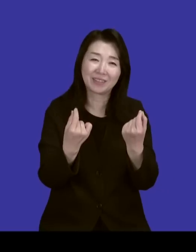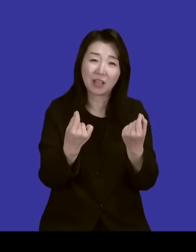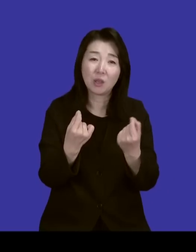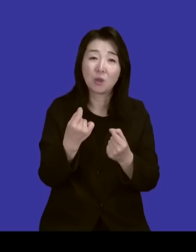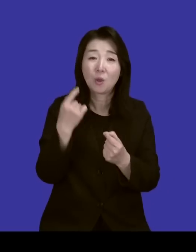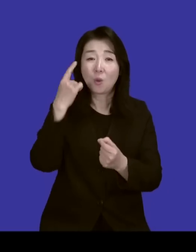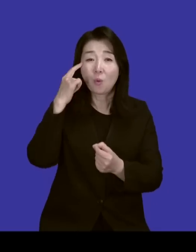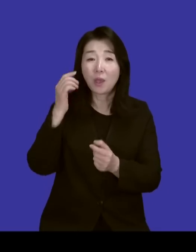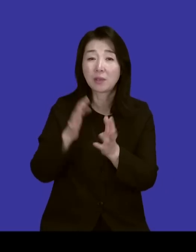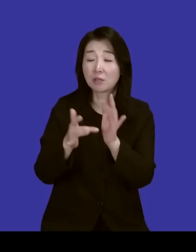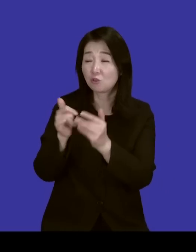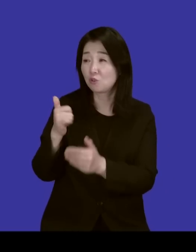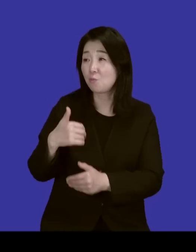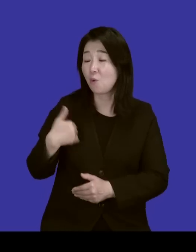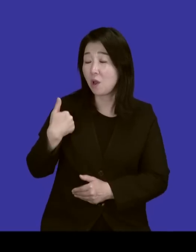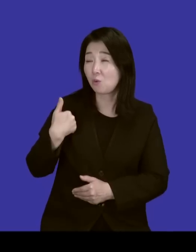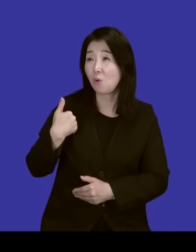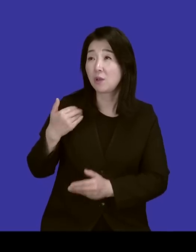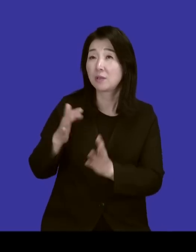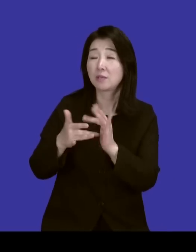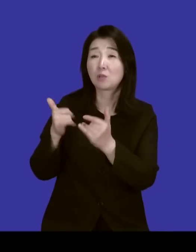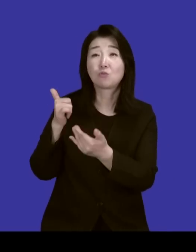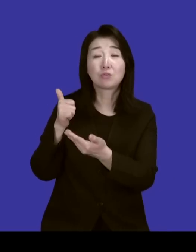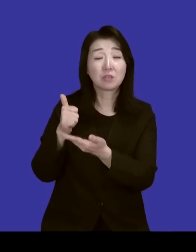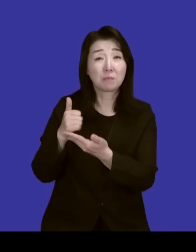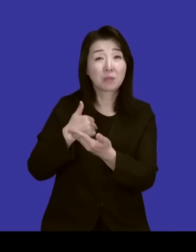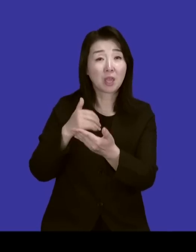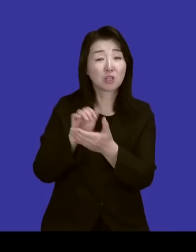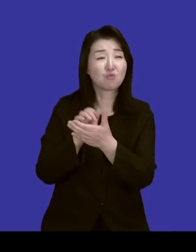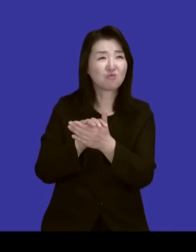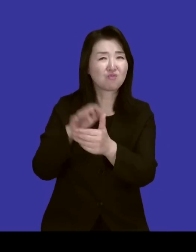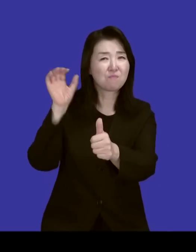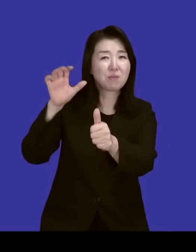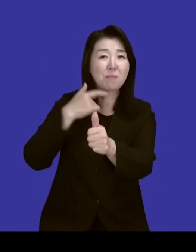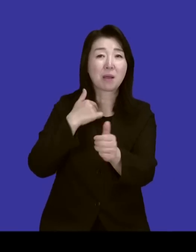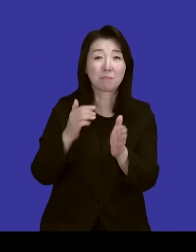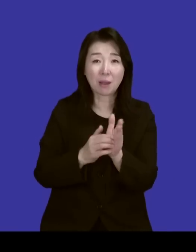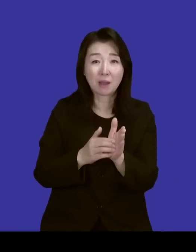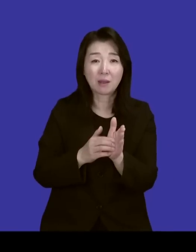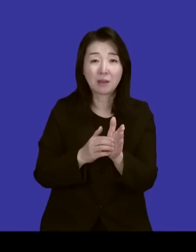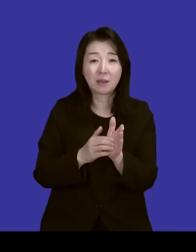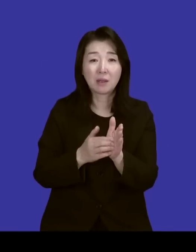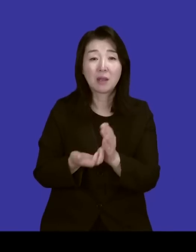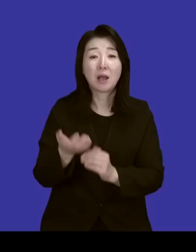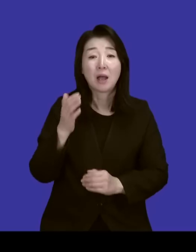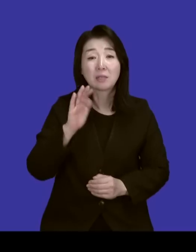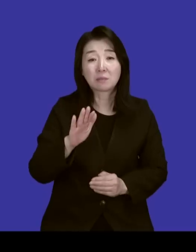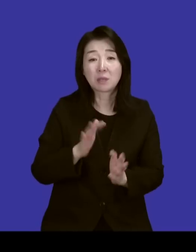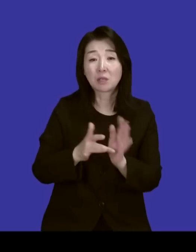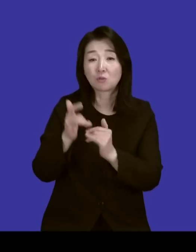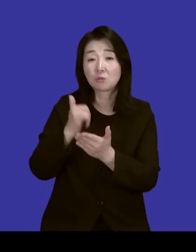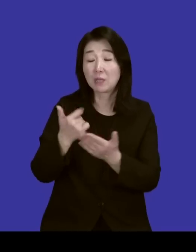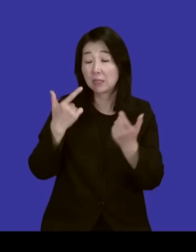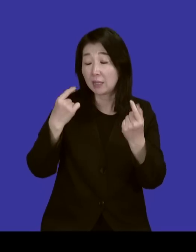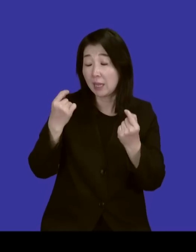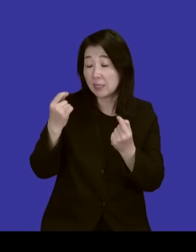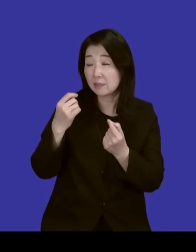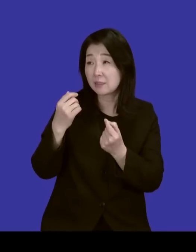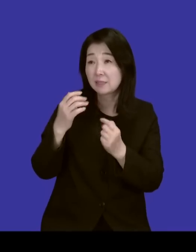몰랐고 또 예수 믿는 내 친구들을 핍박했고 하지만 예수님이 나 같은 사람을 부르셔서